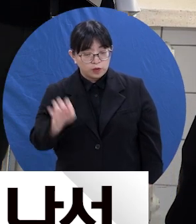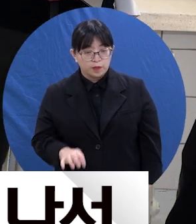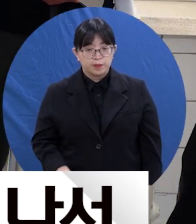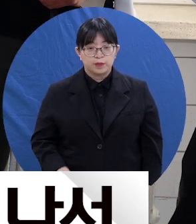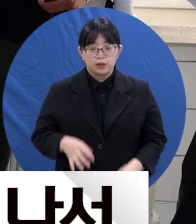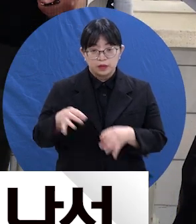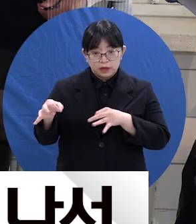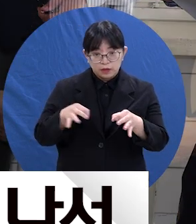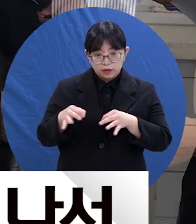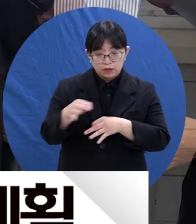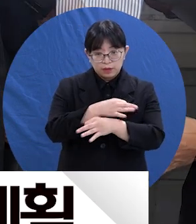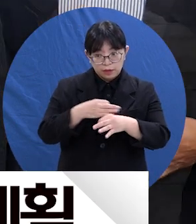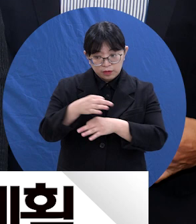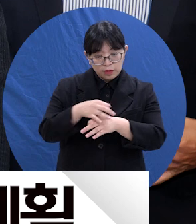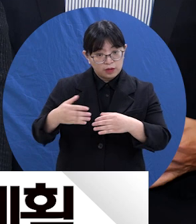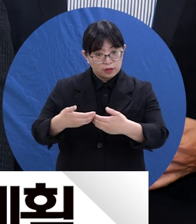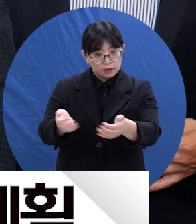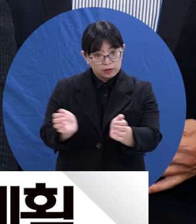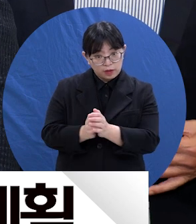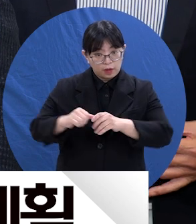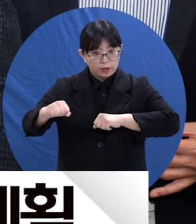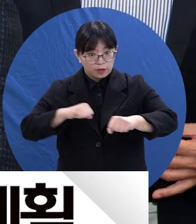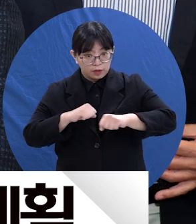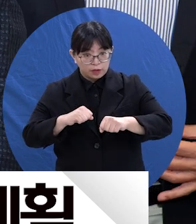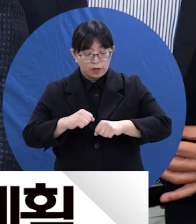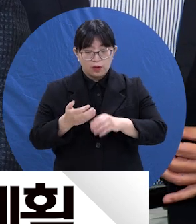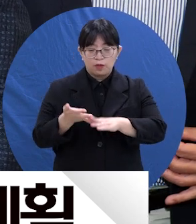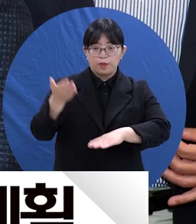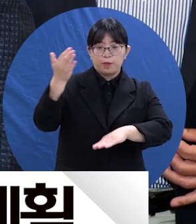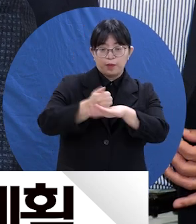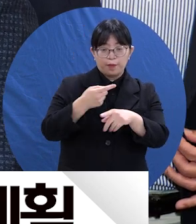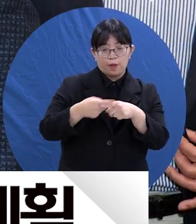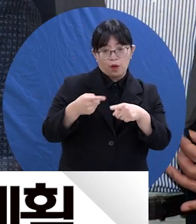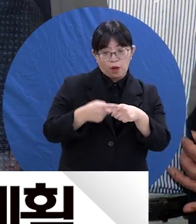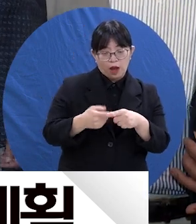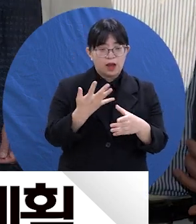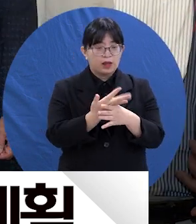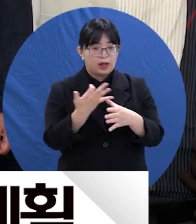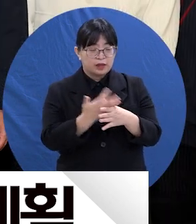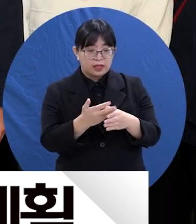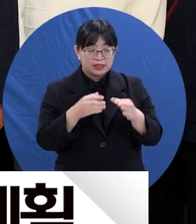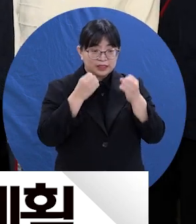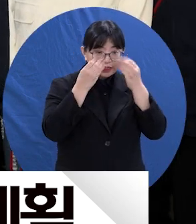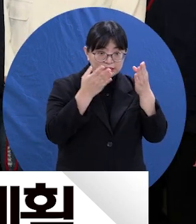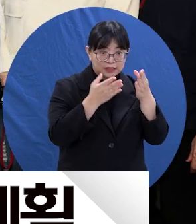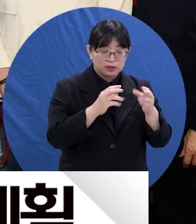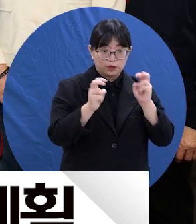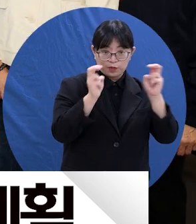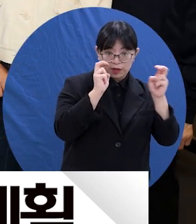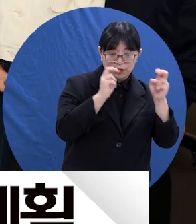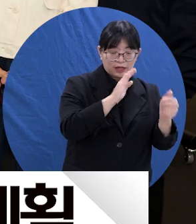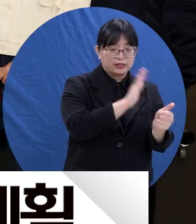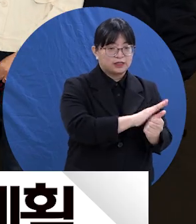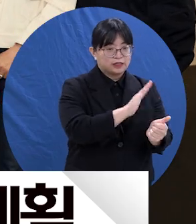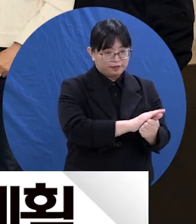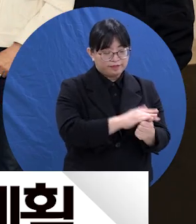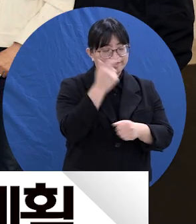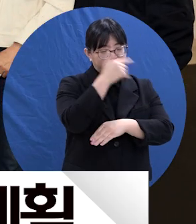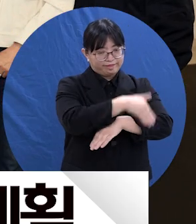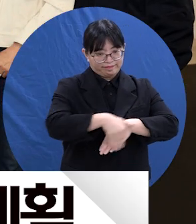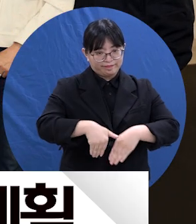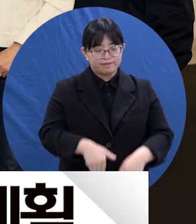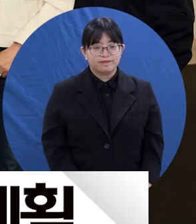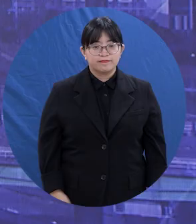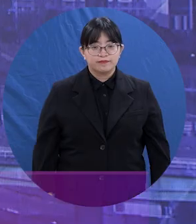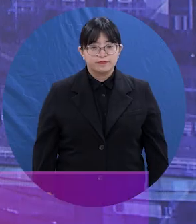있습니다. 양산시는 북유럽 경제교류단 활동 성과를 분석해 지역 스타트업의 성장 지원을 강화할